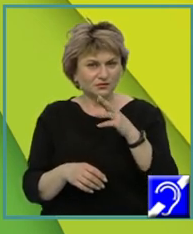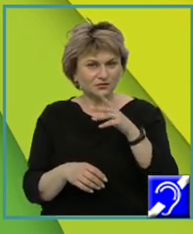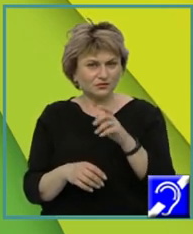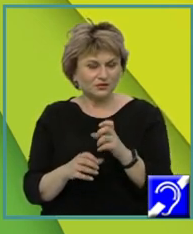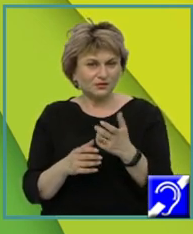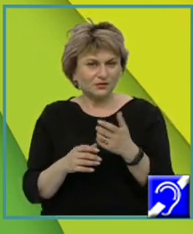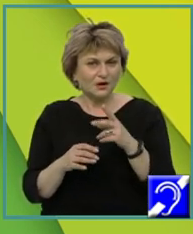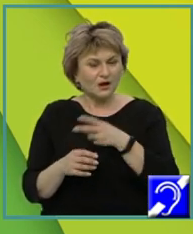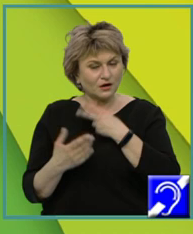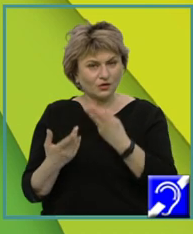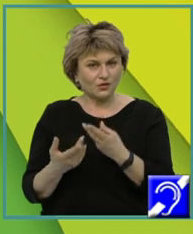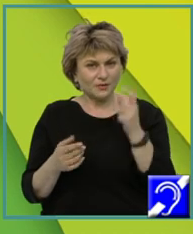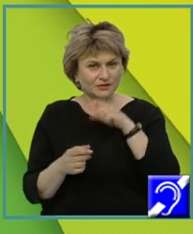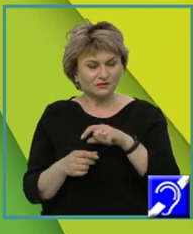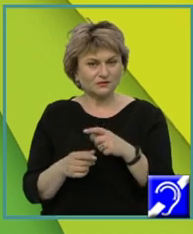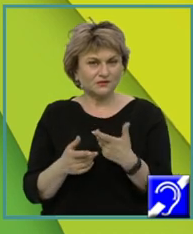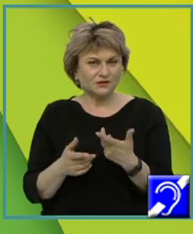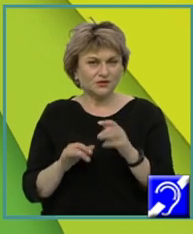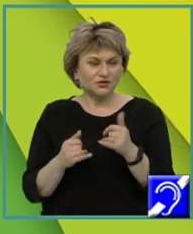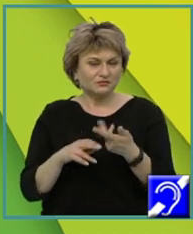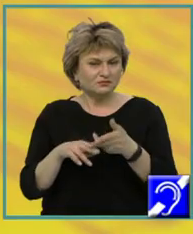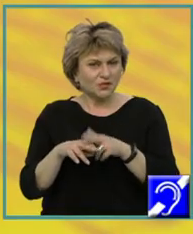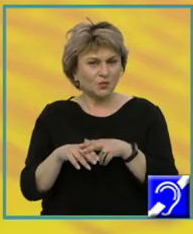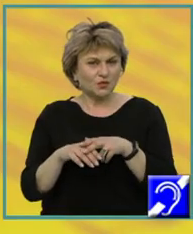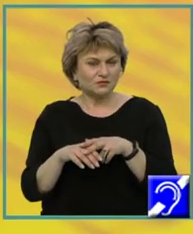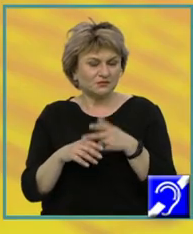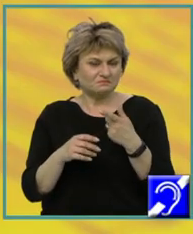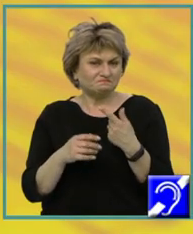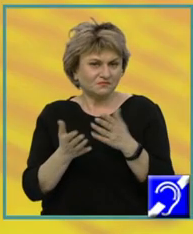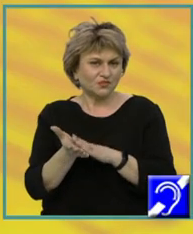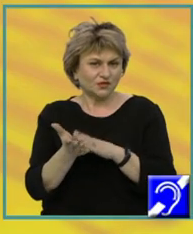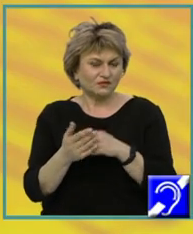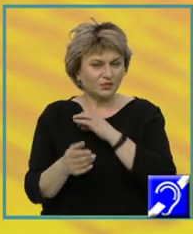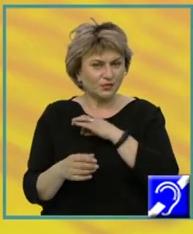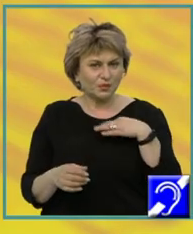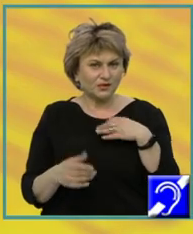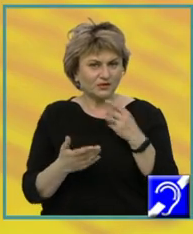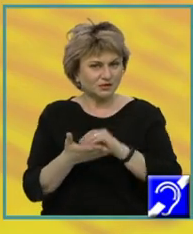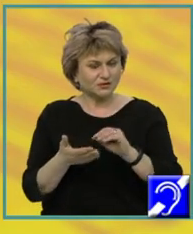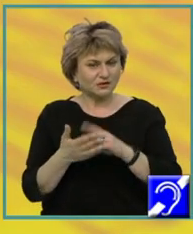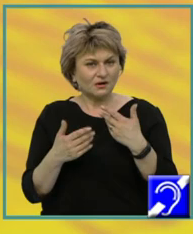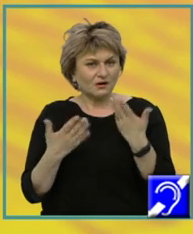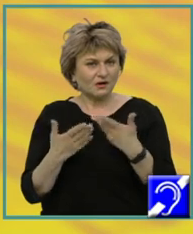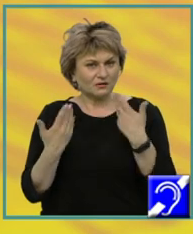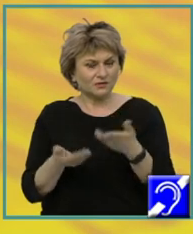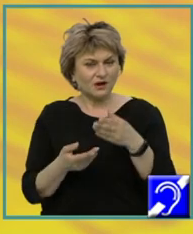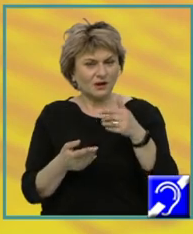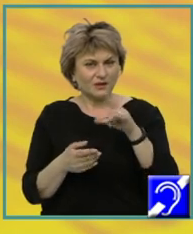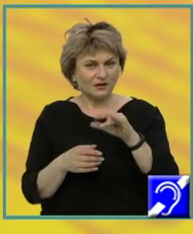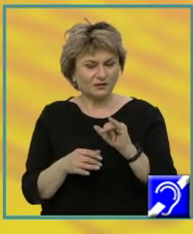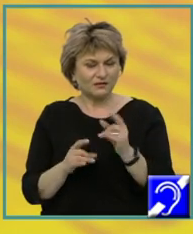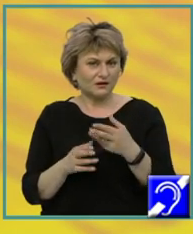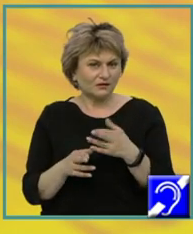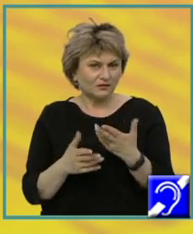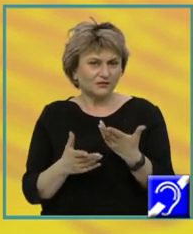un erou absent reconstruit din mai multe perspective e vorba despre propriile scrisori pe care le adresează emiliei dar